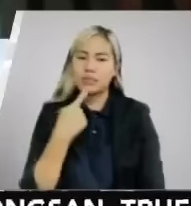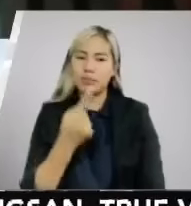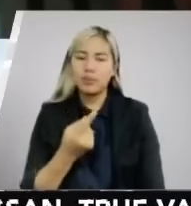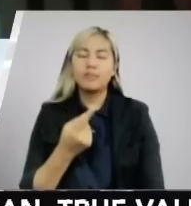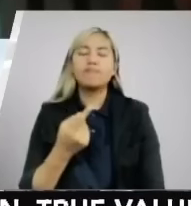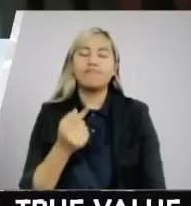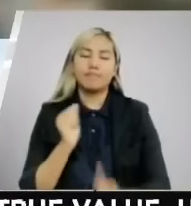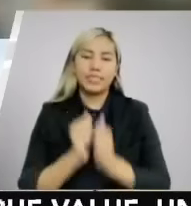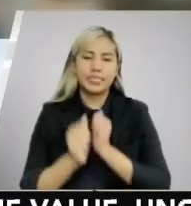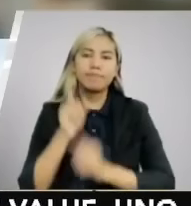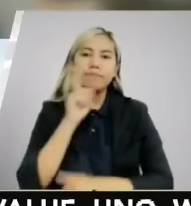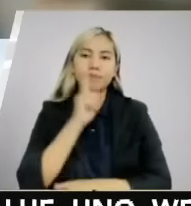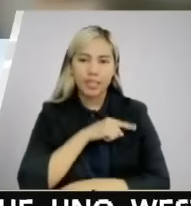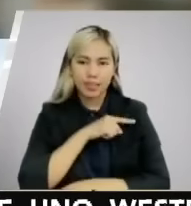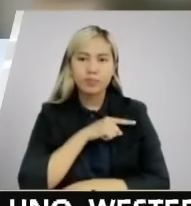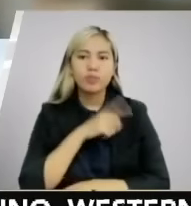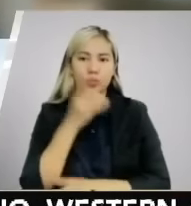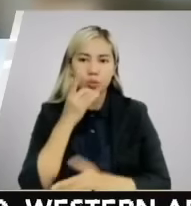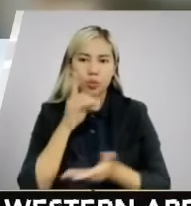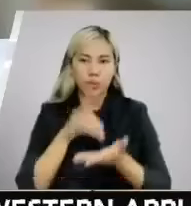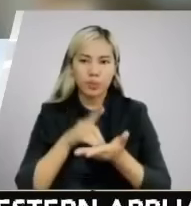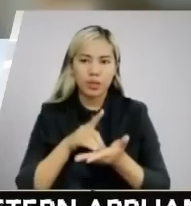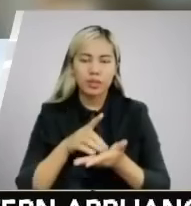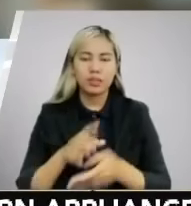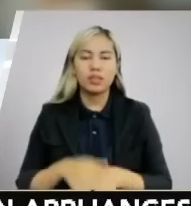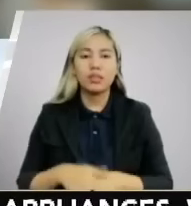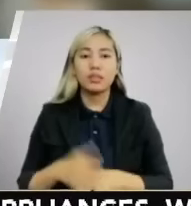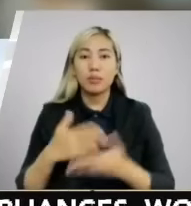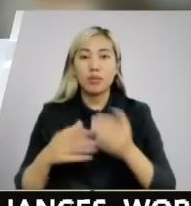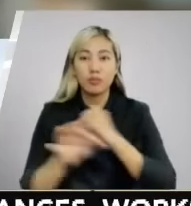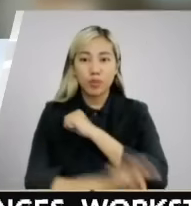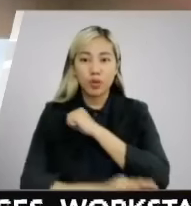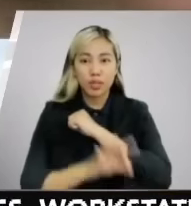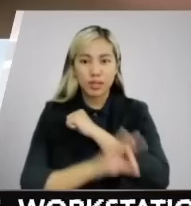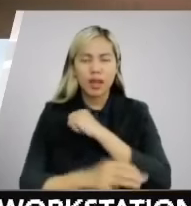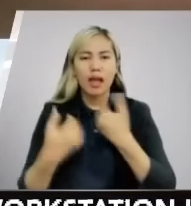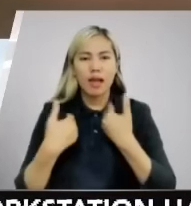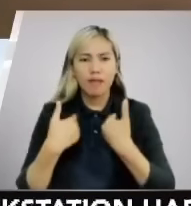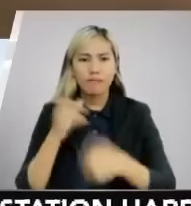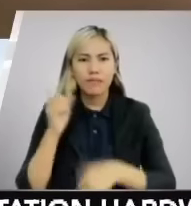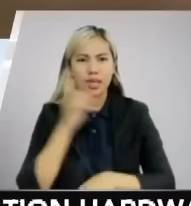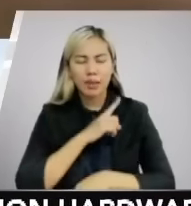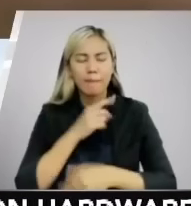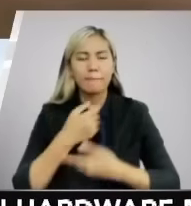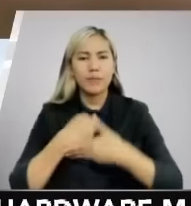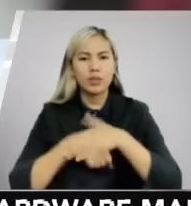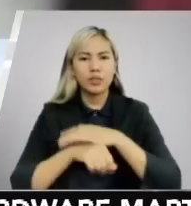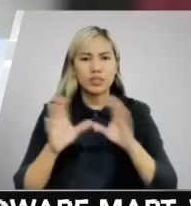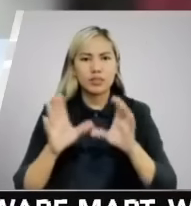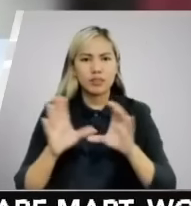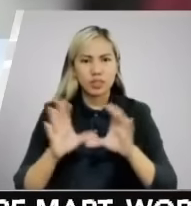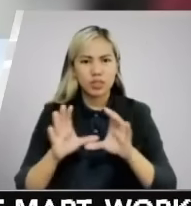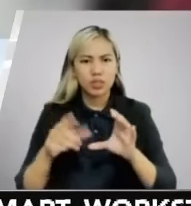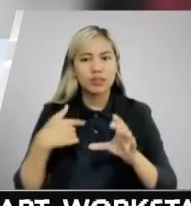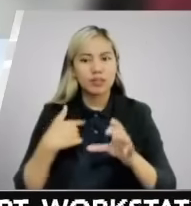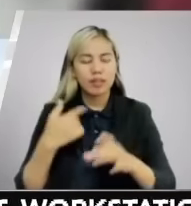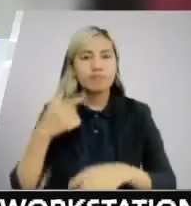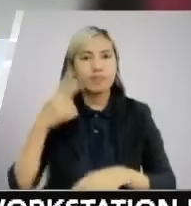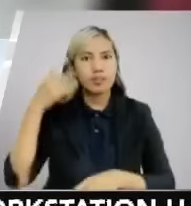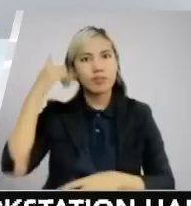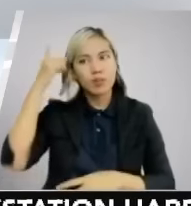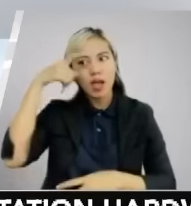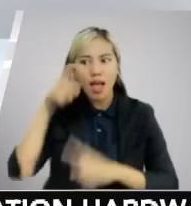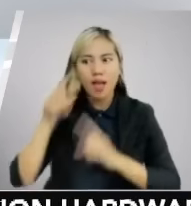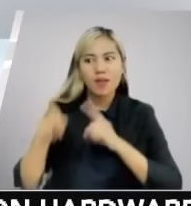mga dokumento. Meron din naman daw foreign nationals na may hawak na peking birth certificate na sanay nang sumagot kaya mas mahirap silang